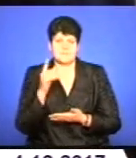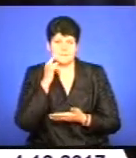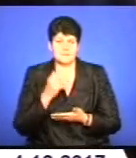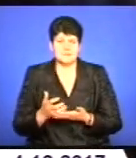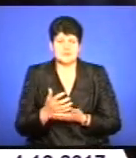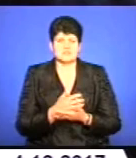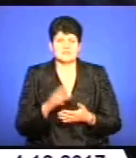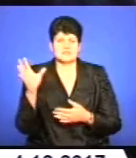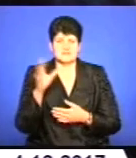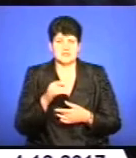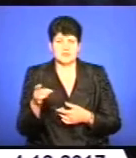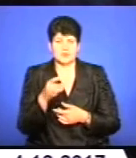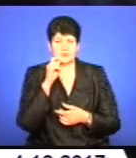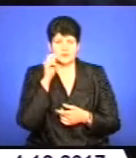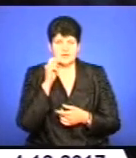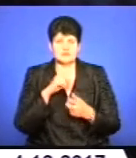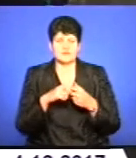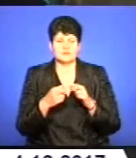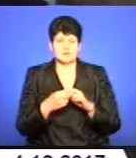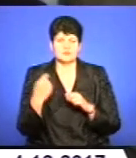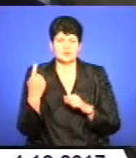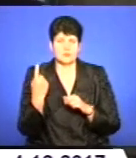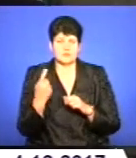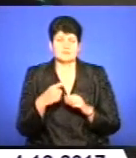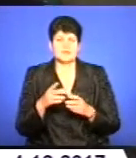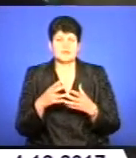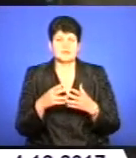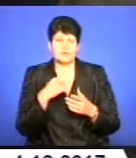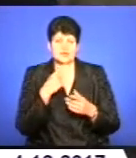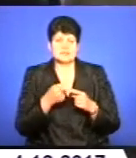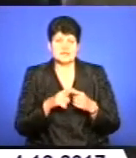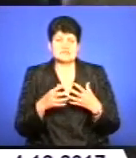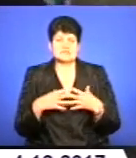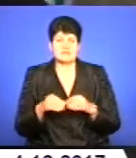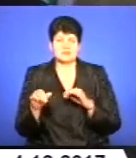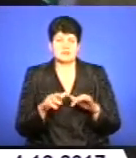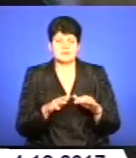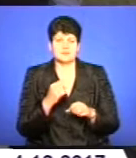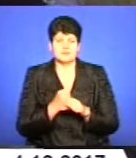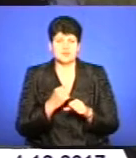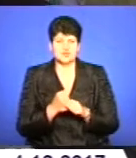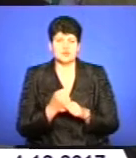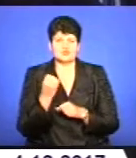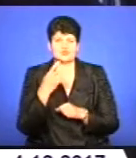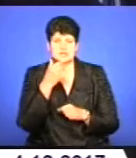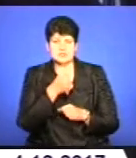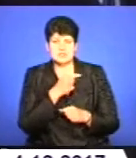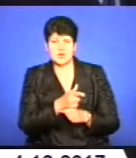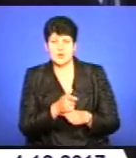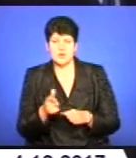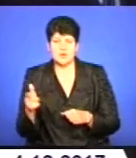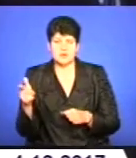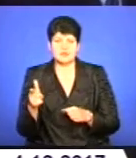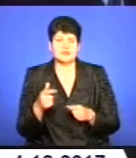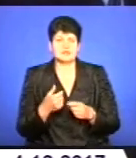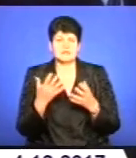з Івано-Франківщини, де спілка бджолярів уже існує. Бджільництво – сімейна справа, каже Ігор. Він працює на пасіці з 14 років. Найбільша проблема